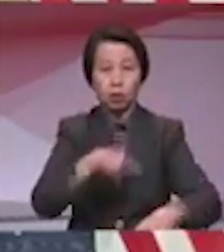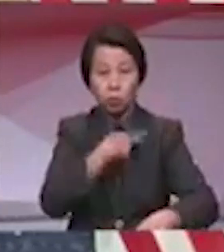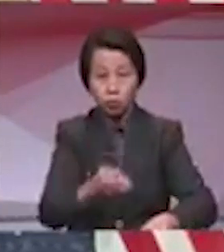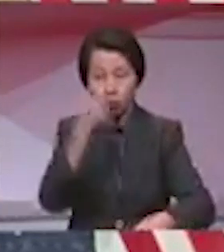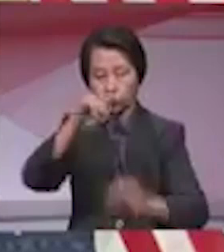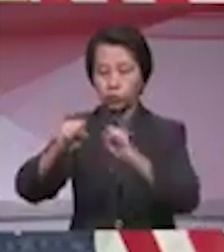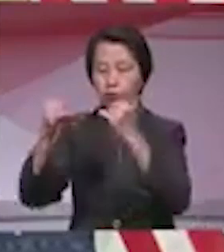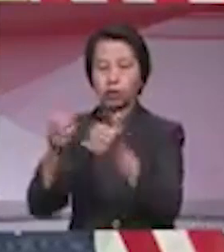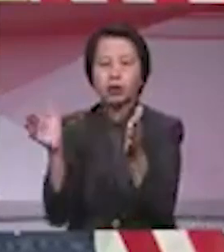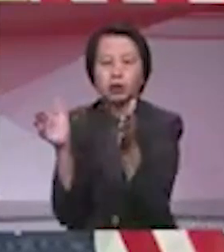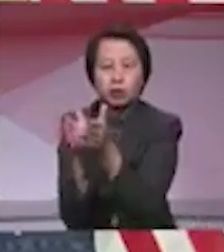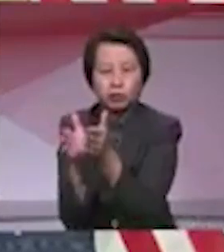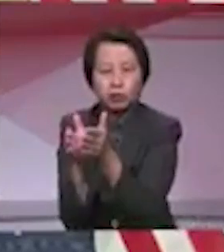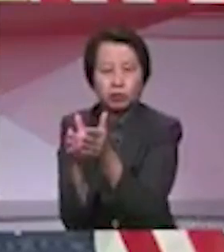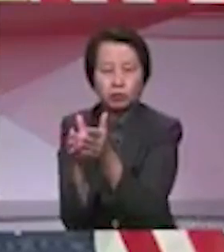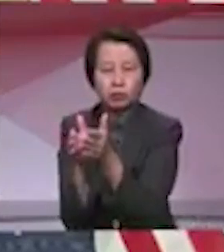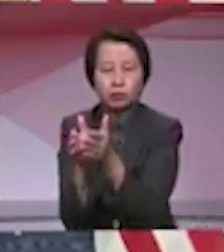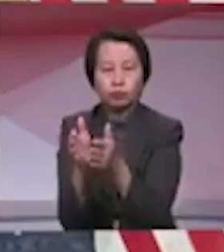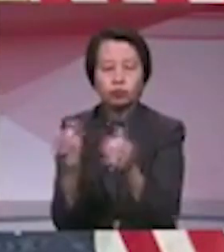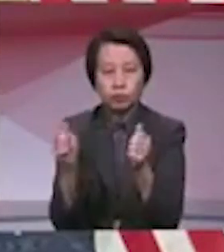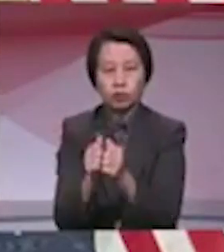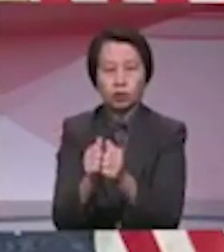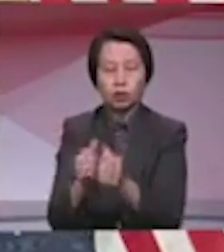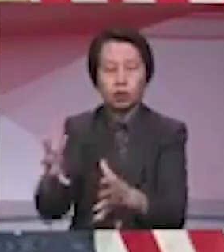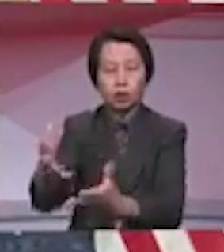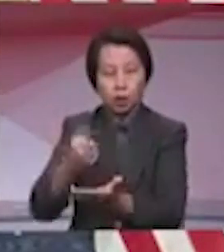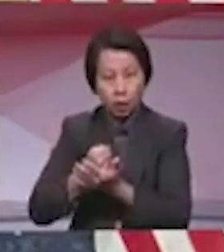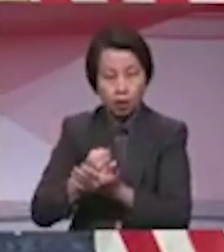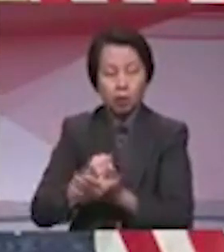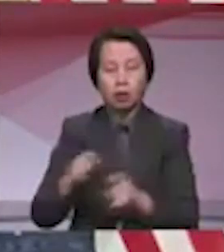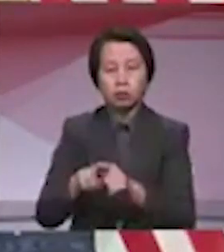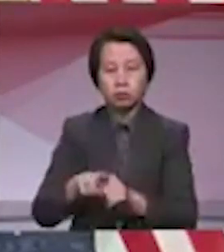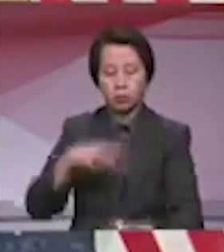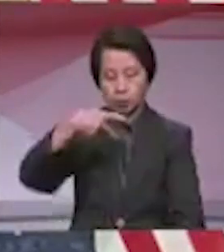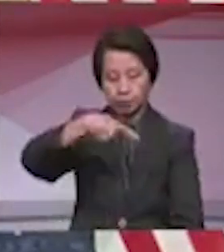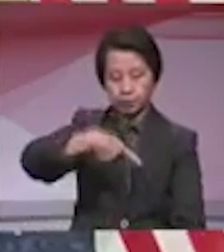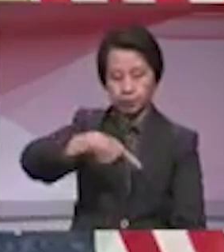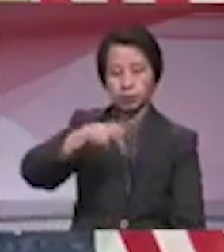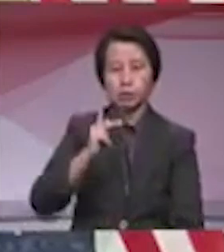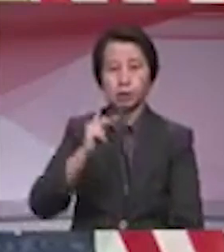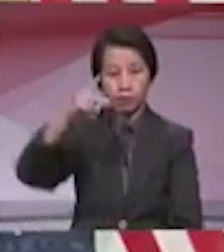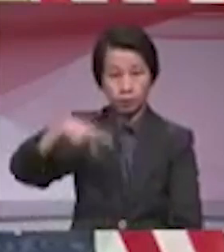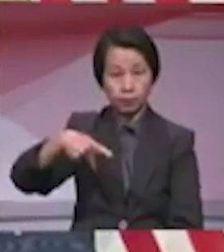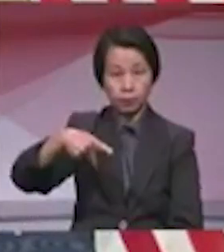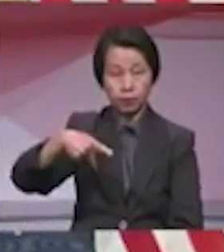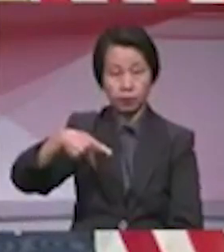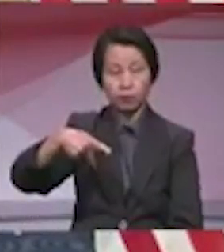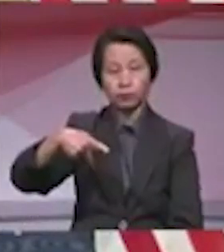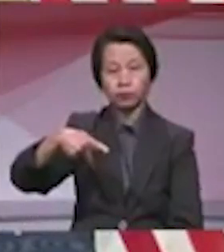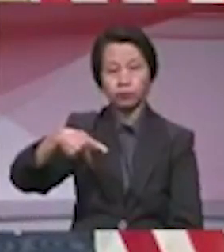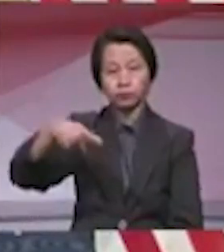bagi syarikat kecil. Dengan peralihan pada pelaksanaan Perintah Kawalan Pergerakan